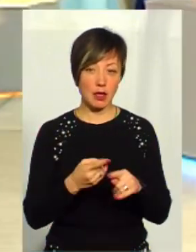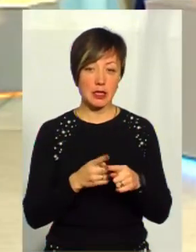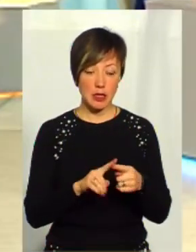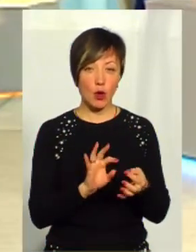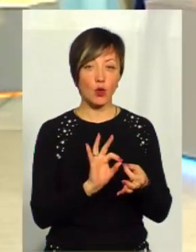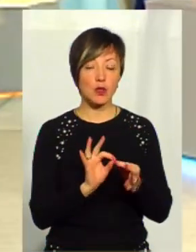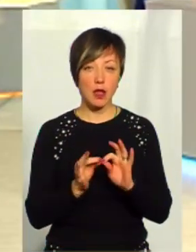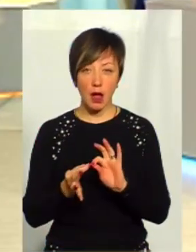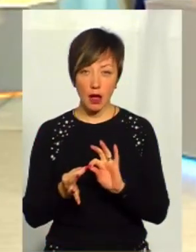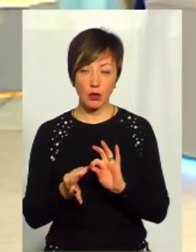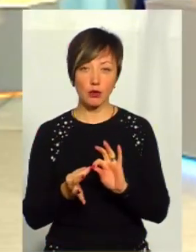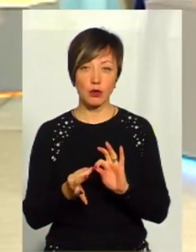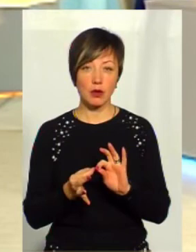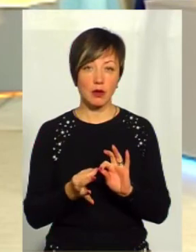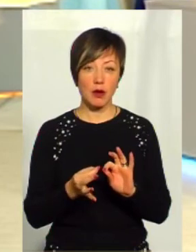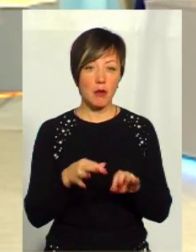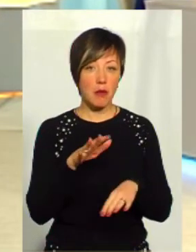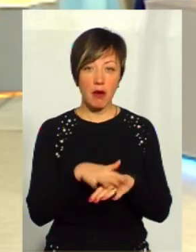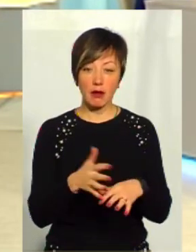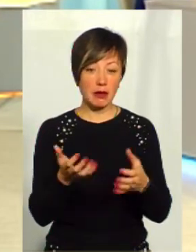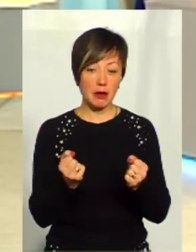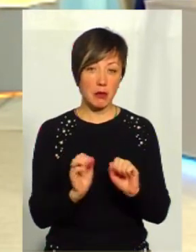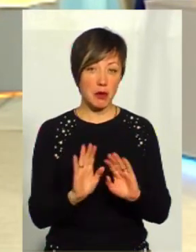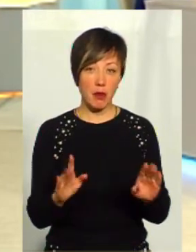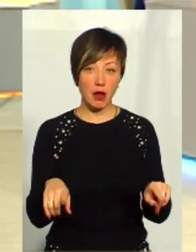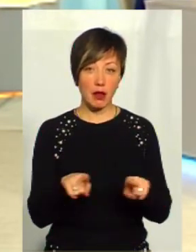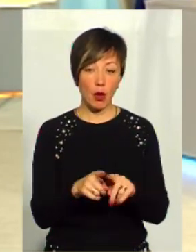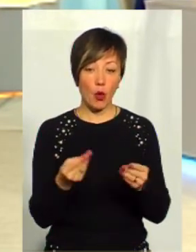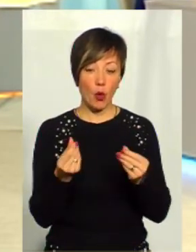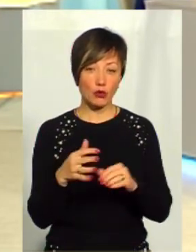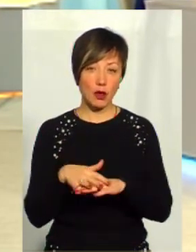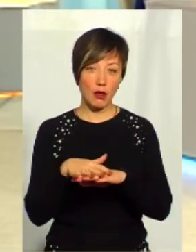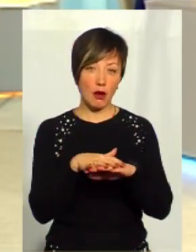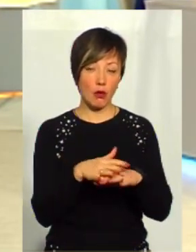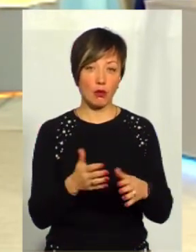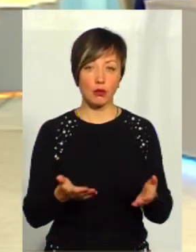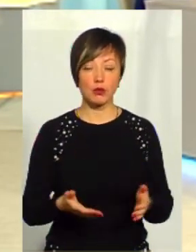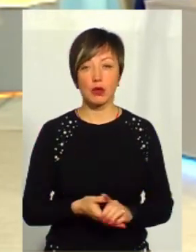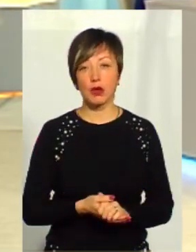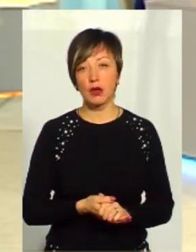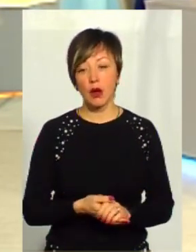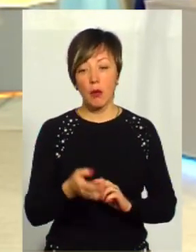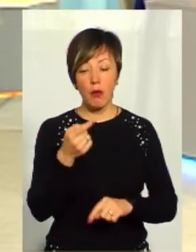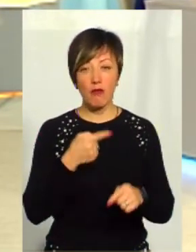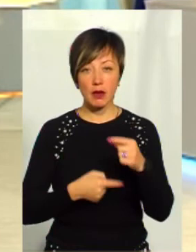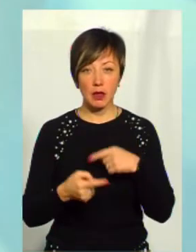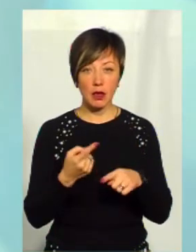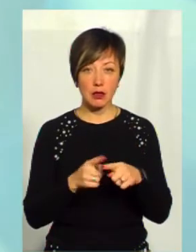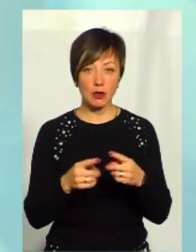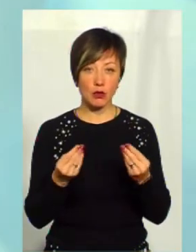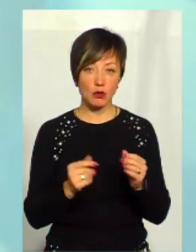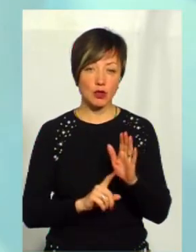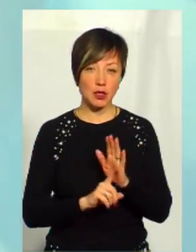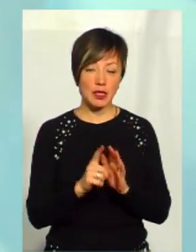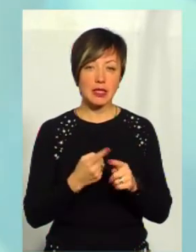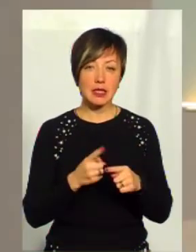ускладнює. Тобто це ускладнює, що банк не приймає такі кошти на рахунок, значить, повертає ці кошти, ну, і ми починаємо